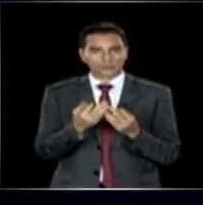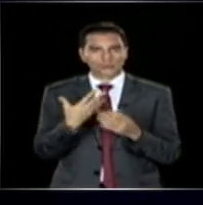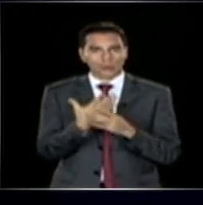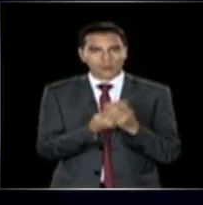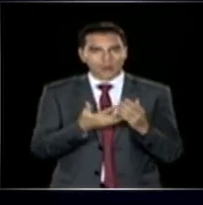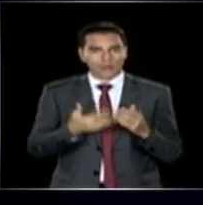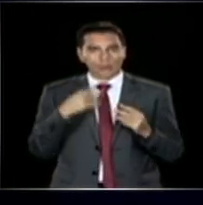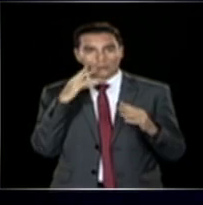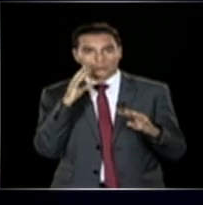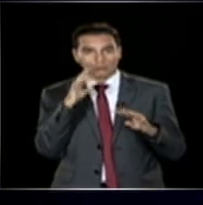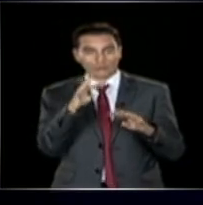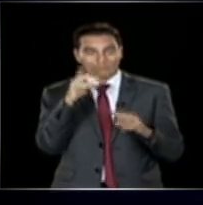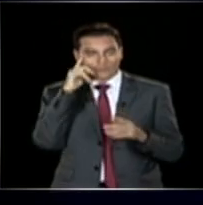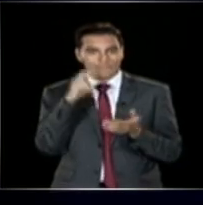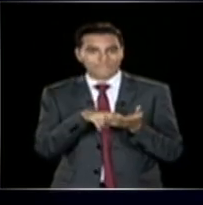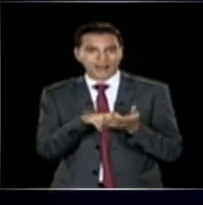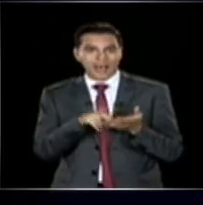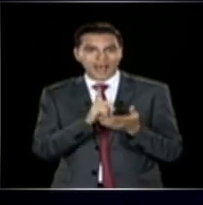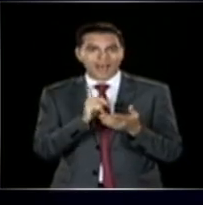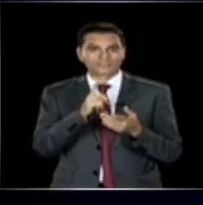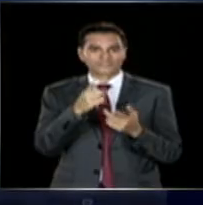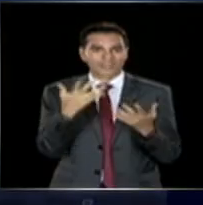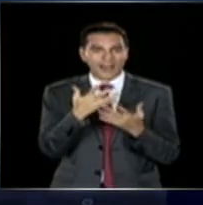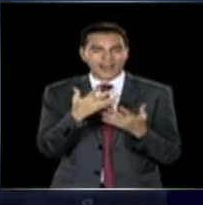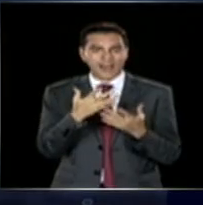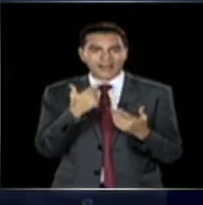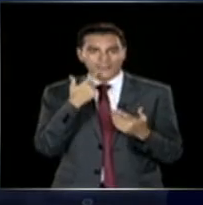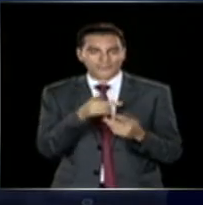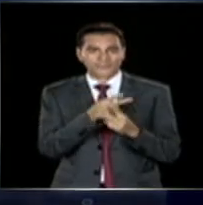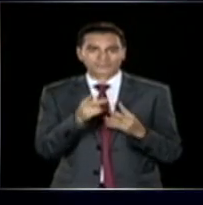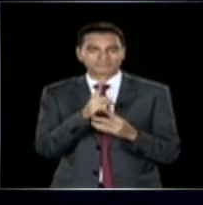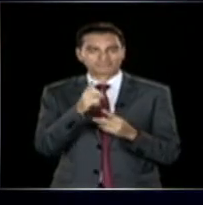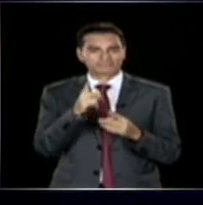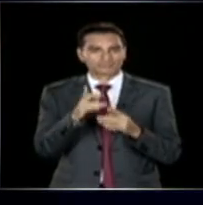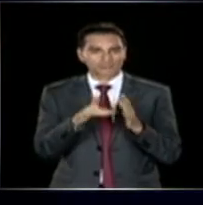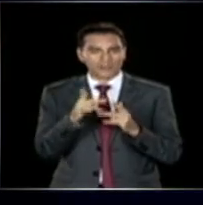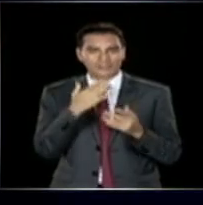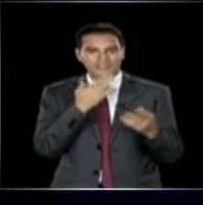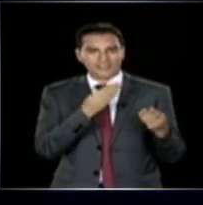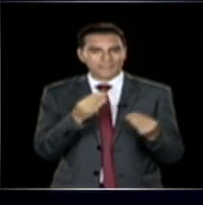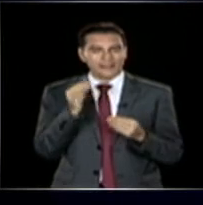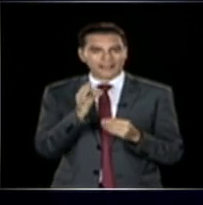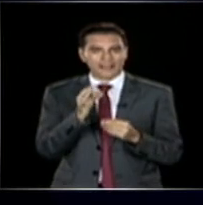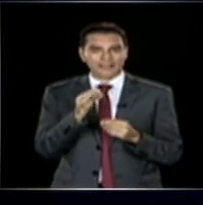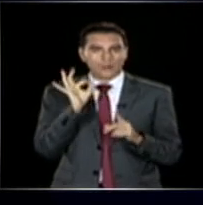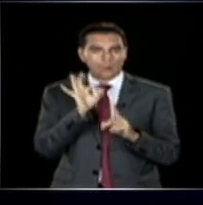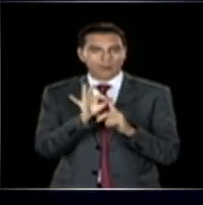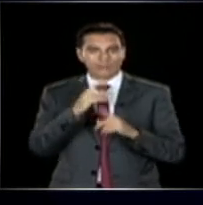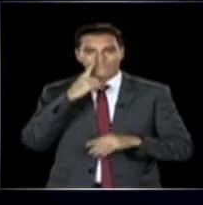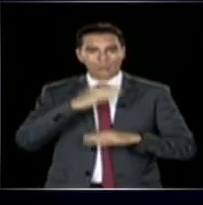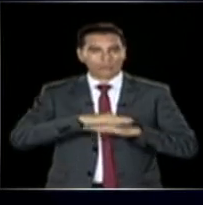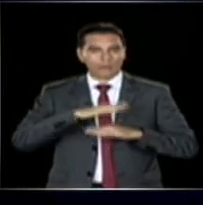وولادي نقعد نتفرج عليه وإحنا مطمنين. بيقدم حاجة جميلة جدا، محتوى راقي